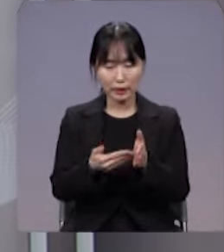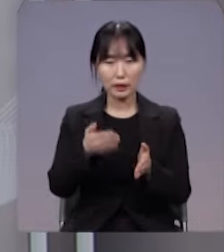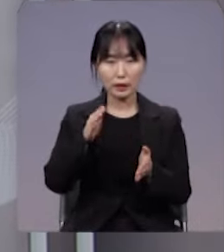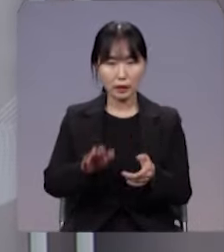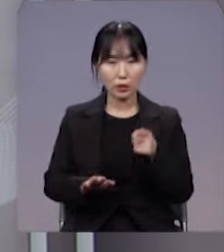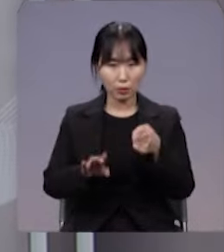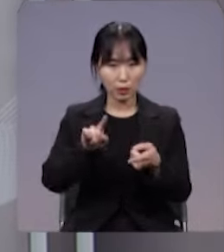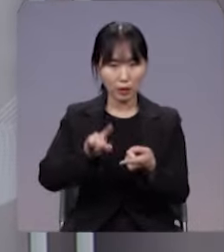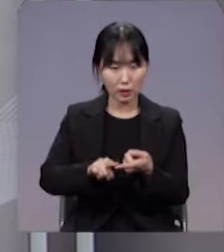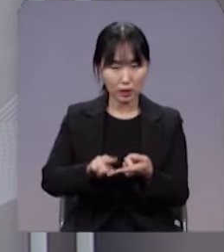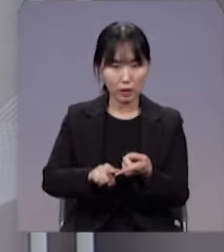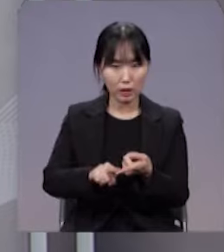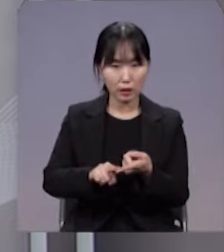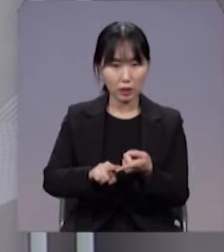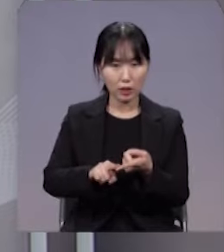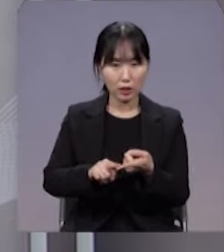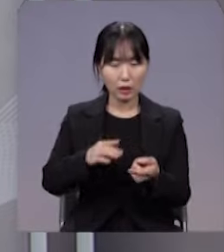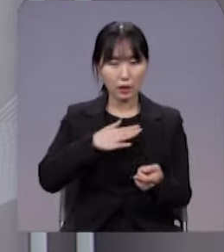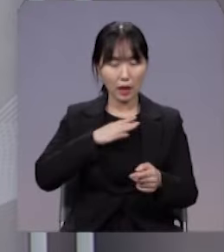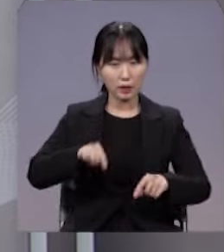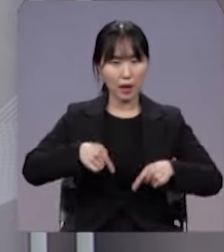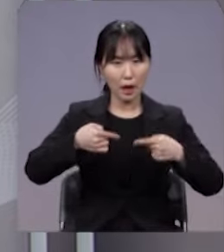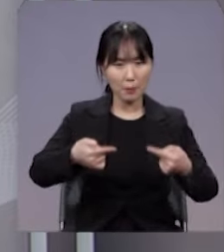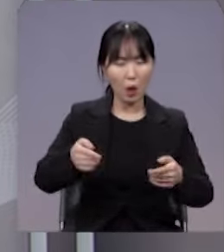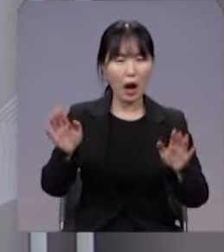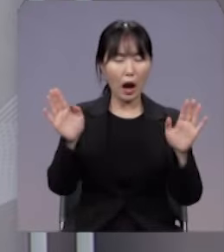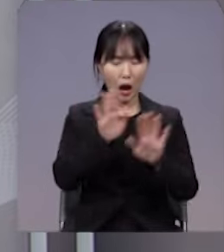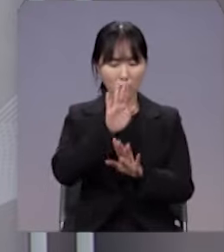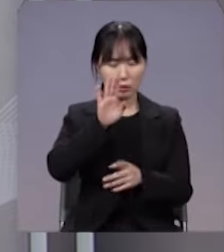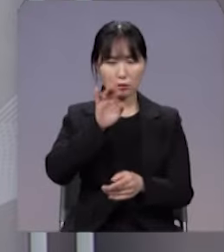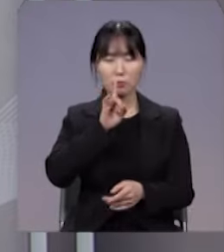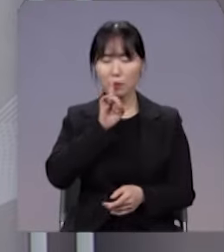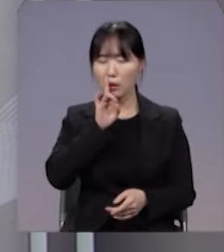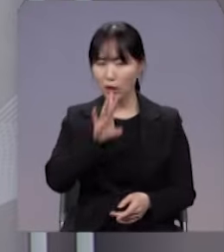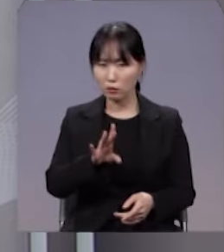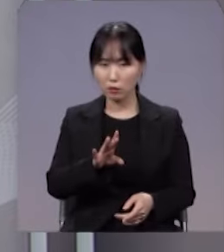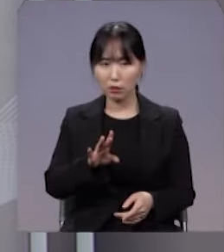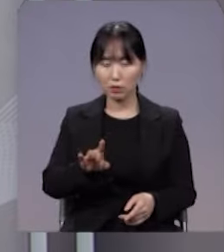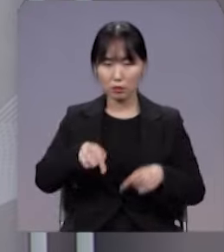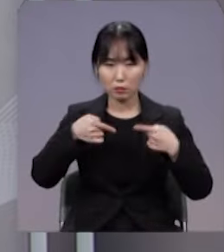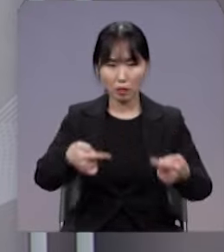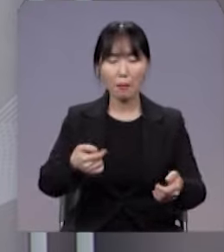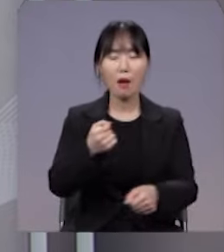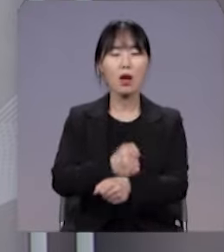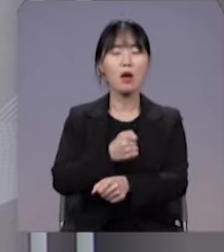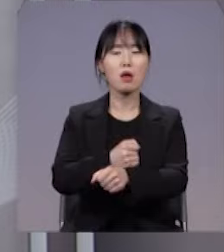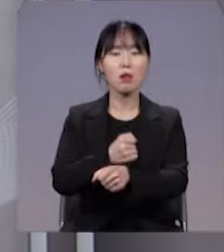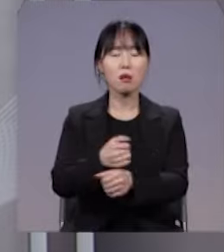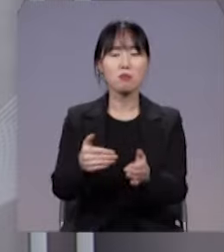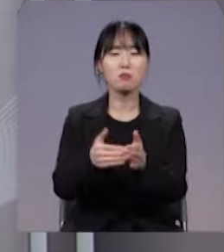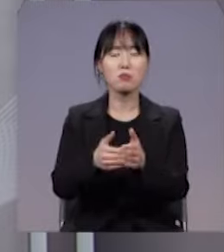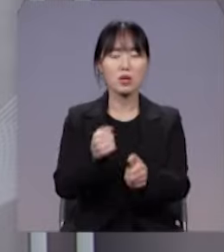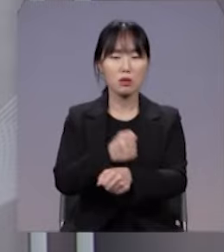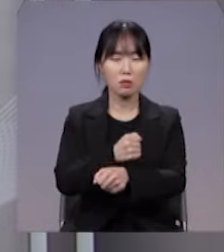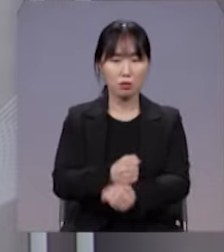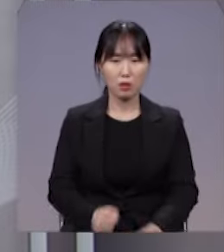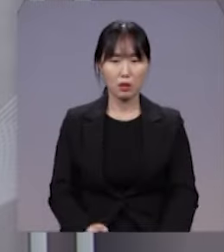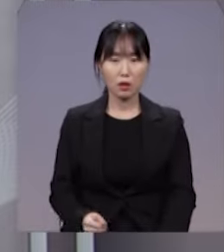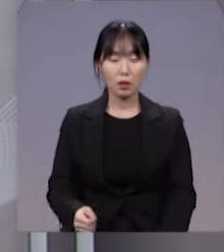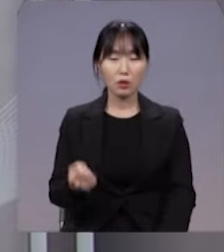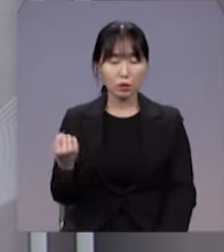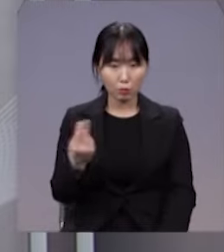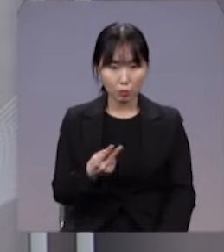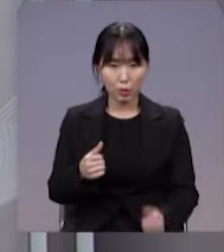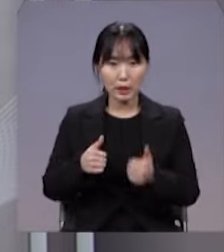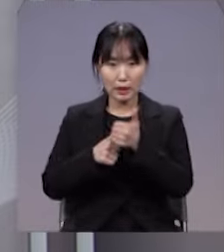그거를 제가 참여 저 안 했다라는 건 그 말이 안 되는 거고요 시장이라는 사람은 을 보조하는 사람입니다